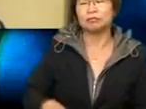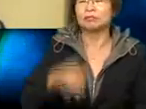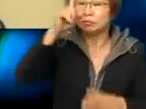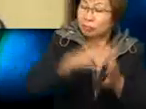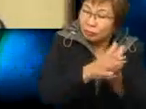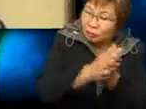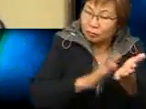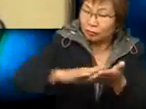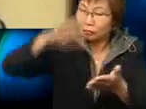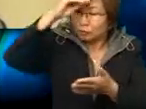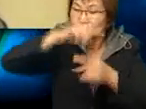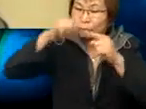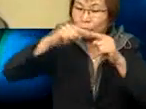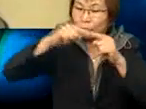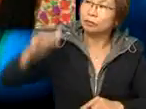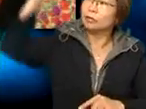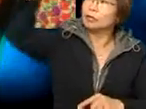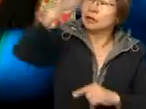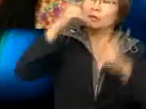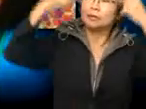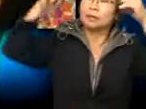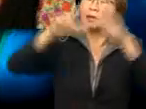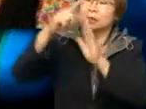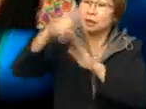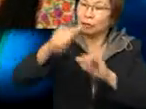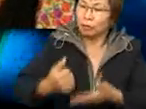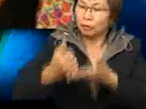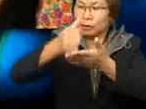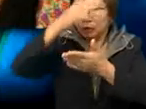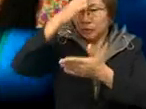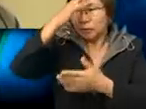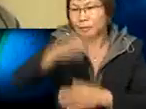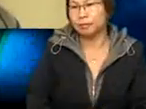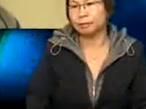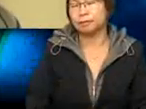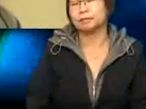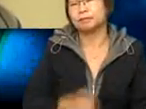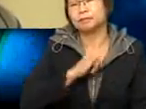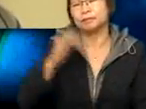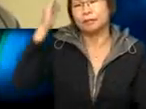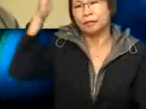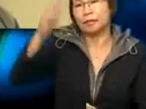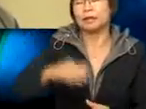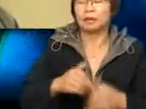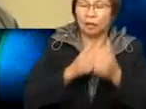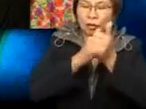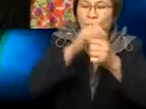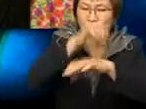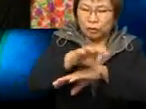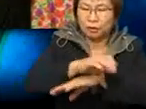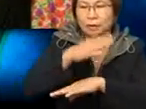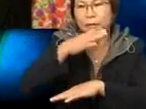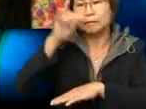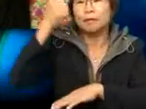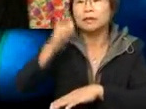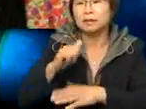Azmin. Jadi, bila kamu dah dewasa dan berjaya nanti, bolehlah kamu bantu ayah kamu. Saya akan ikut nasihat makcik itu.